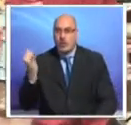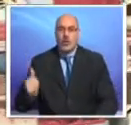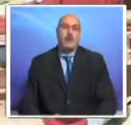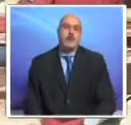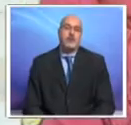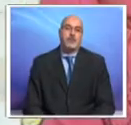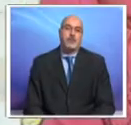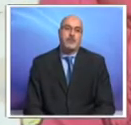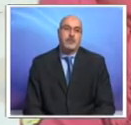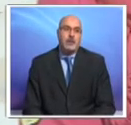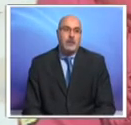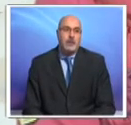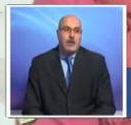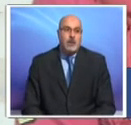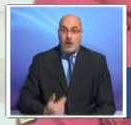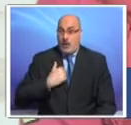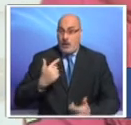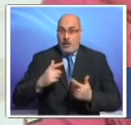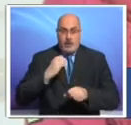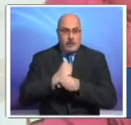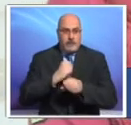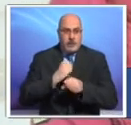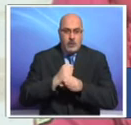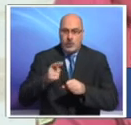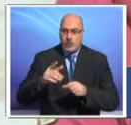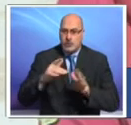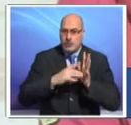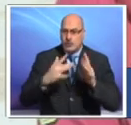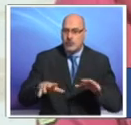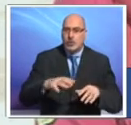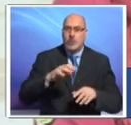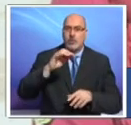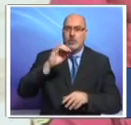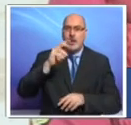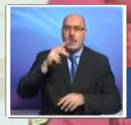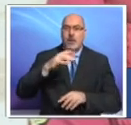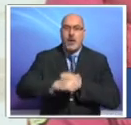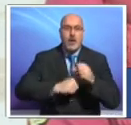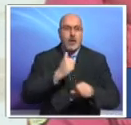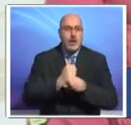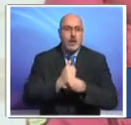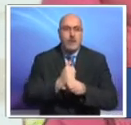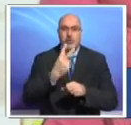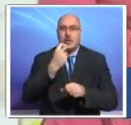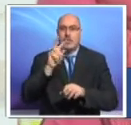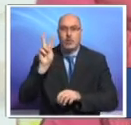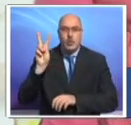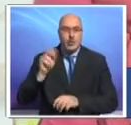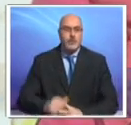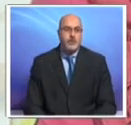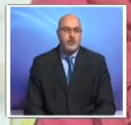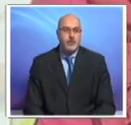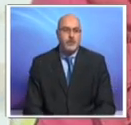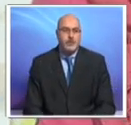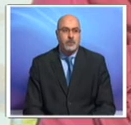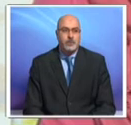في مجال الحفر وصيانة الآبار، التحقت بالمعهد الجزائري للبترول في 2002